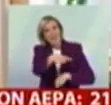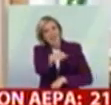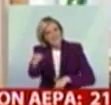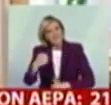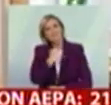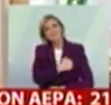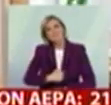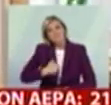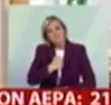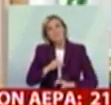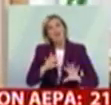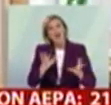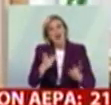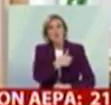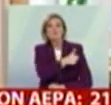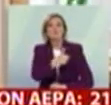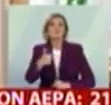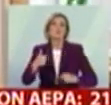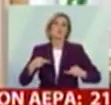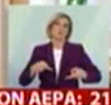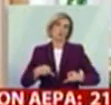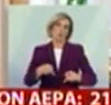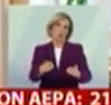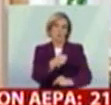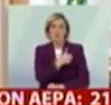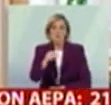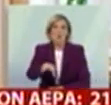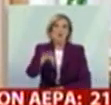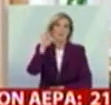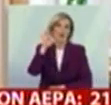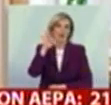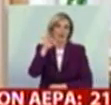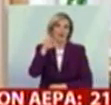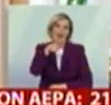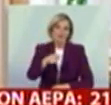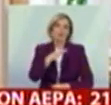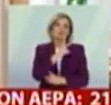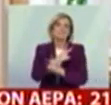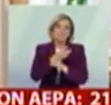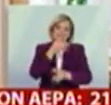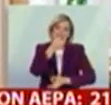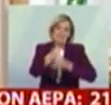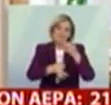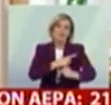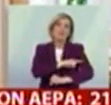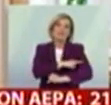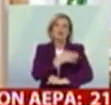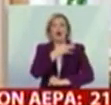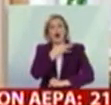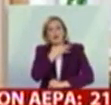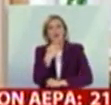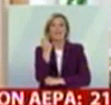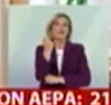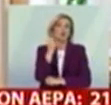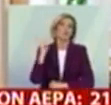γίνεται κάθε μέρα αυτό το πράγμα. Τέλος δηλαδή. Για τις ευάλωτες ομάδες που παίρνουν τα